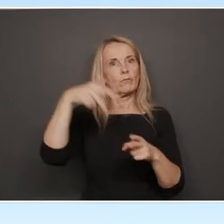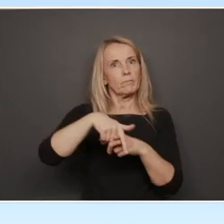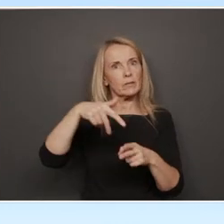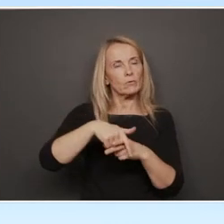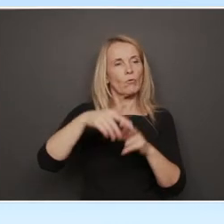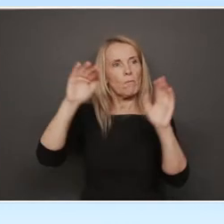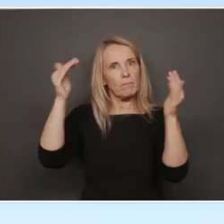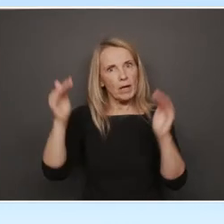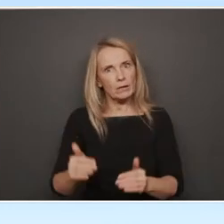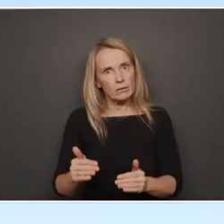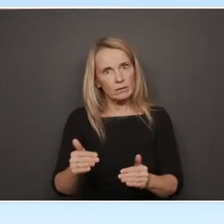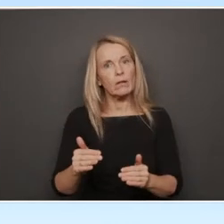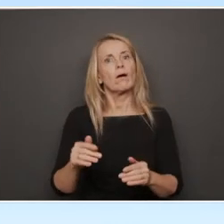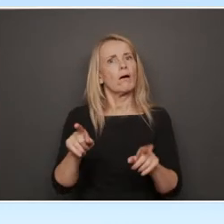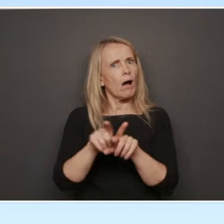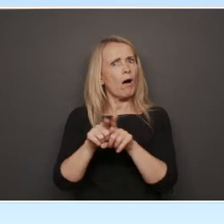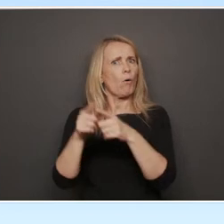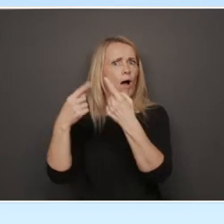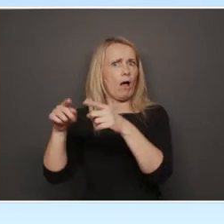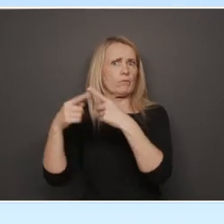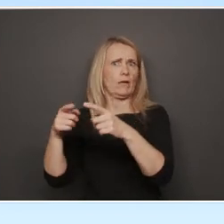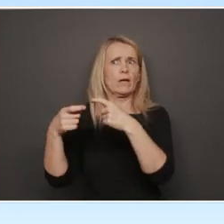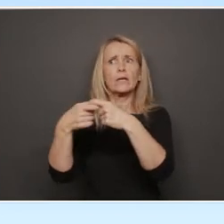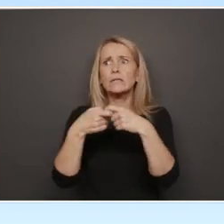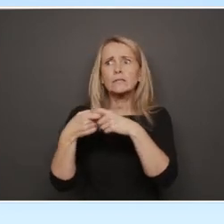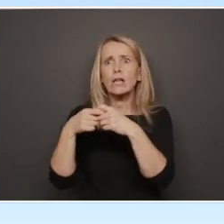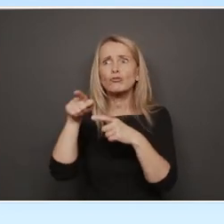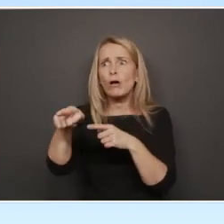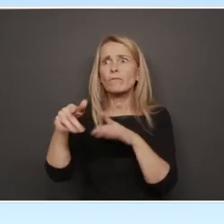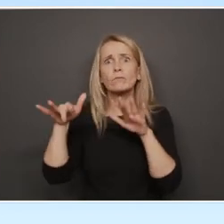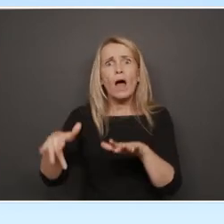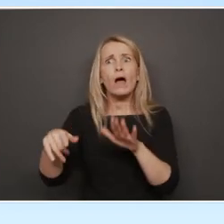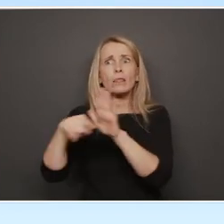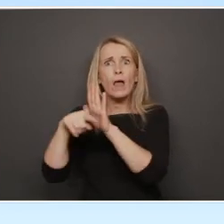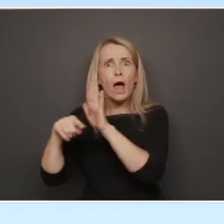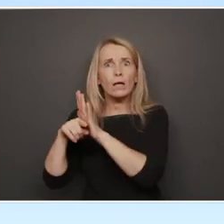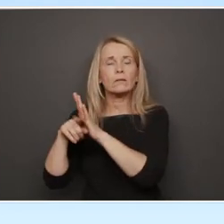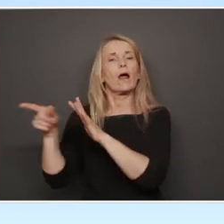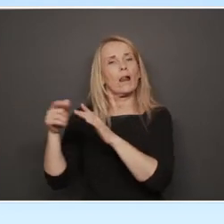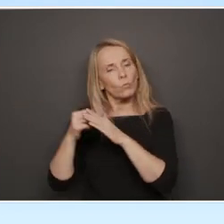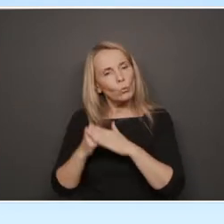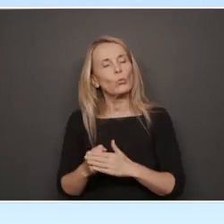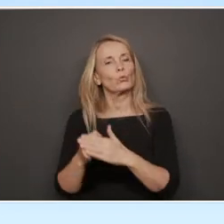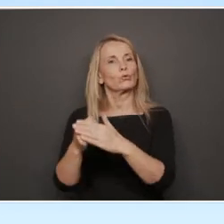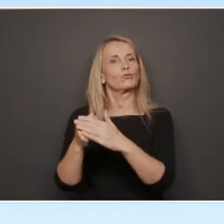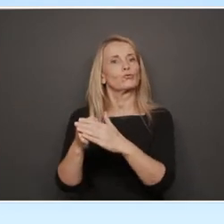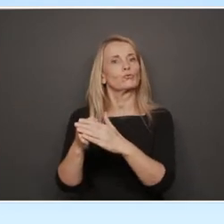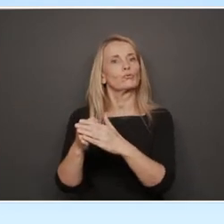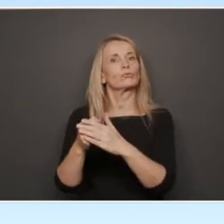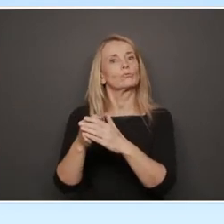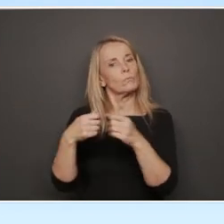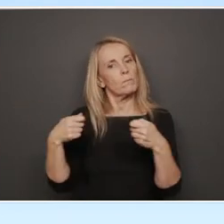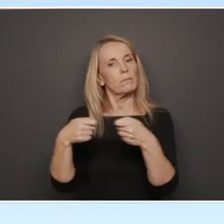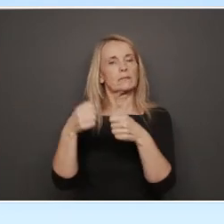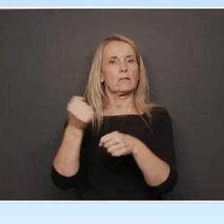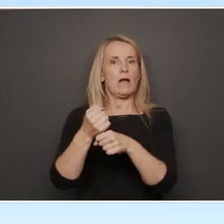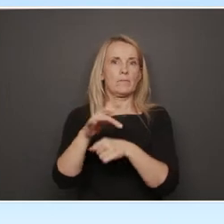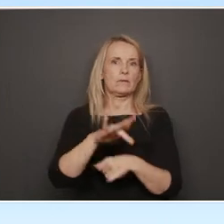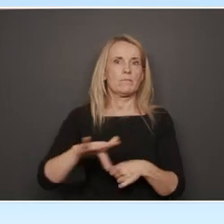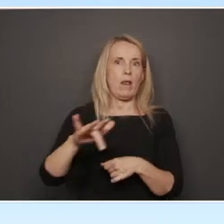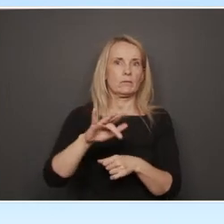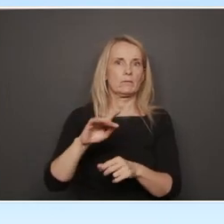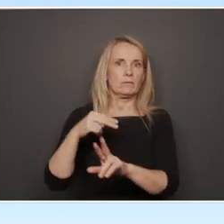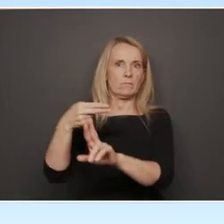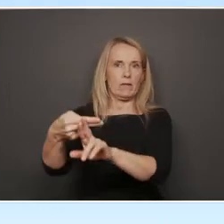Beeinträchtigungen und weitere gesellschaftsbenachteiligte Gruppen und bietet ihnen adäquate Arbeitsplätze.